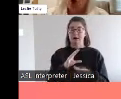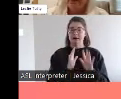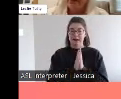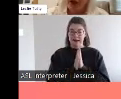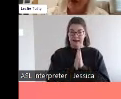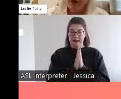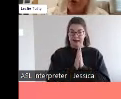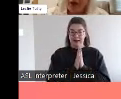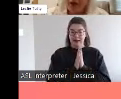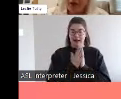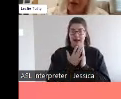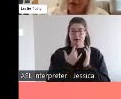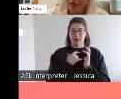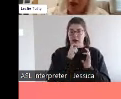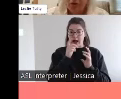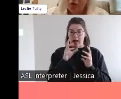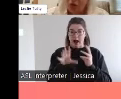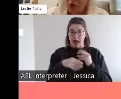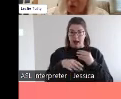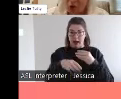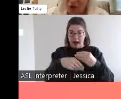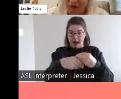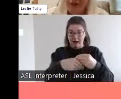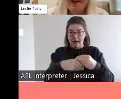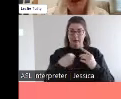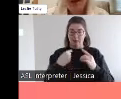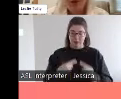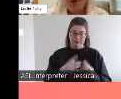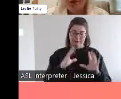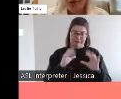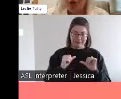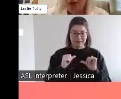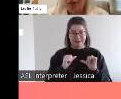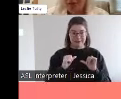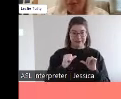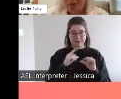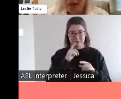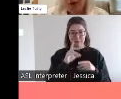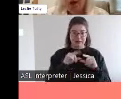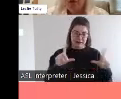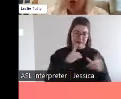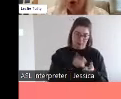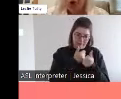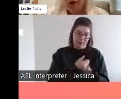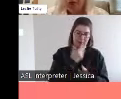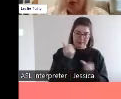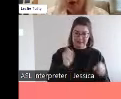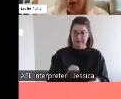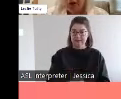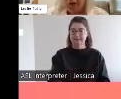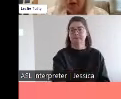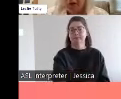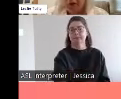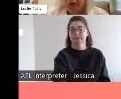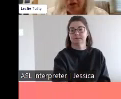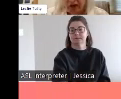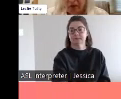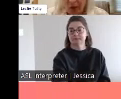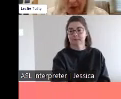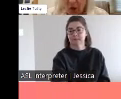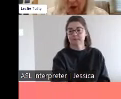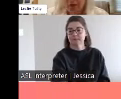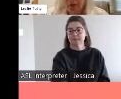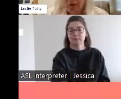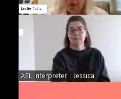linguistiques et par les signes qui sont avec nous. Donc, je vais tenter de garder